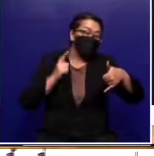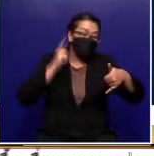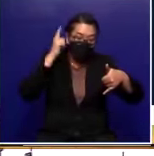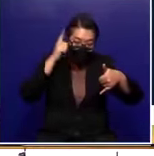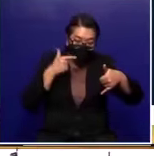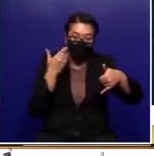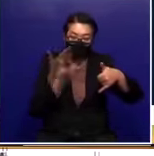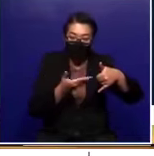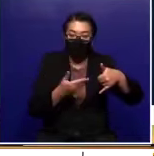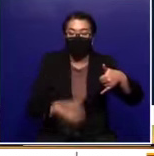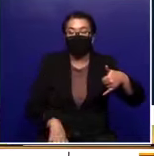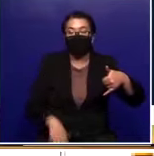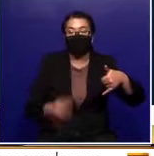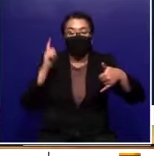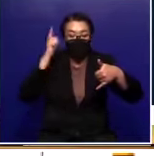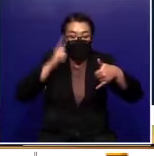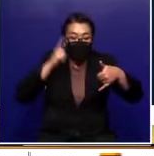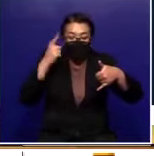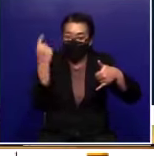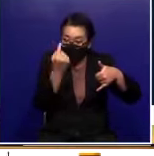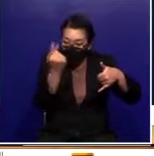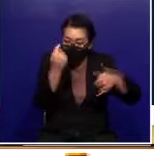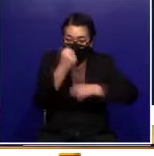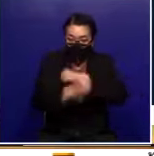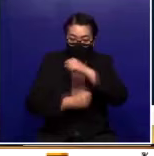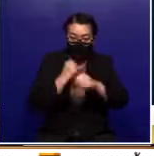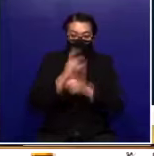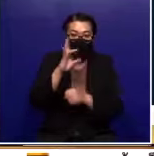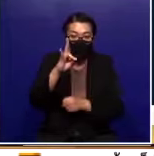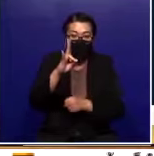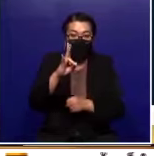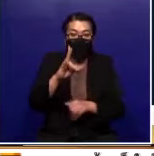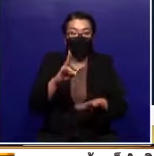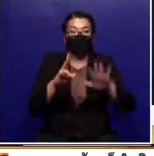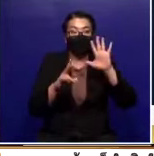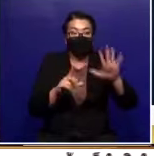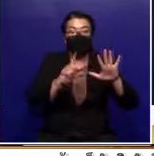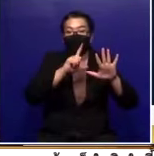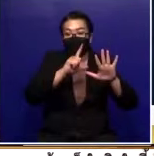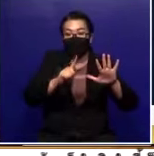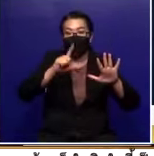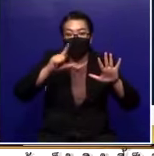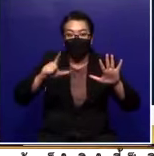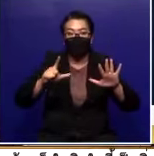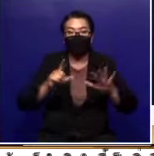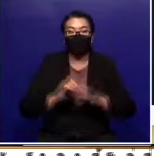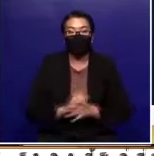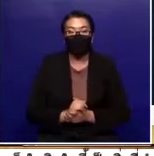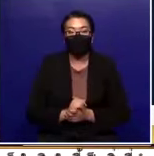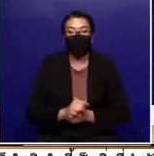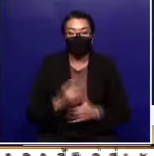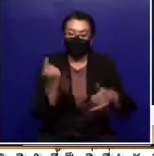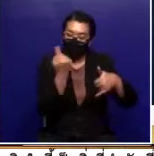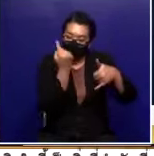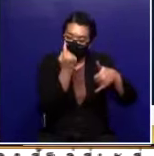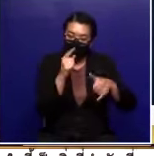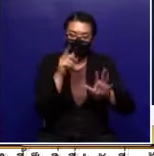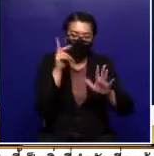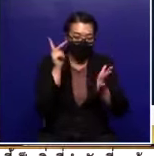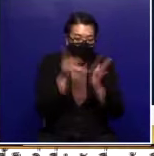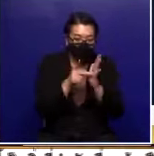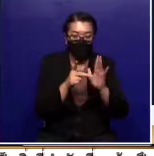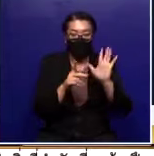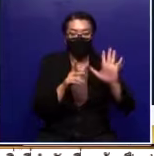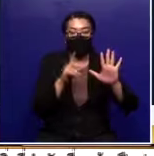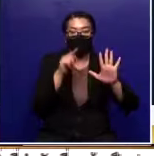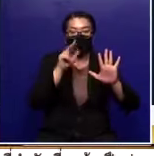ลุงใช้เดียวคนเดียว7ปีกู้ไป5ล้านล้านบาทมากกว่า2